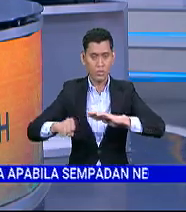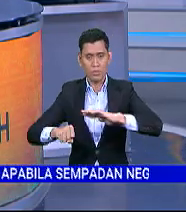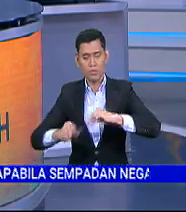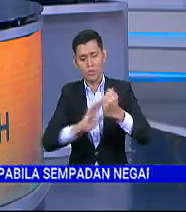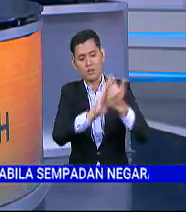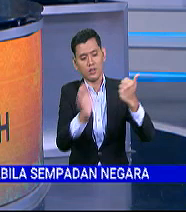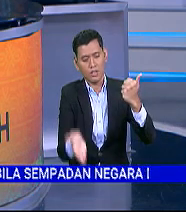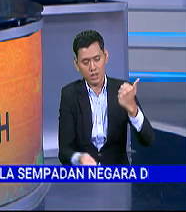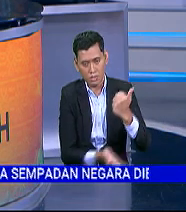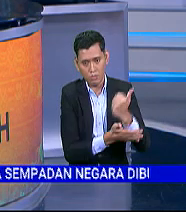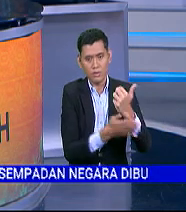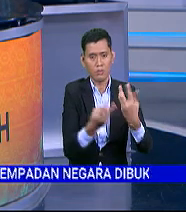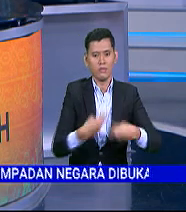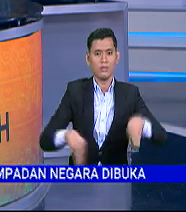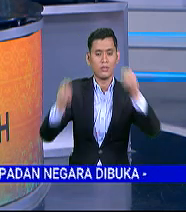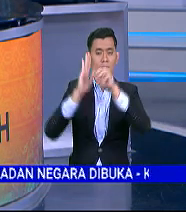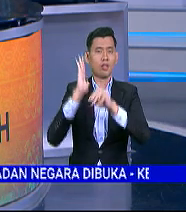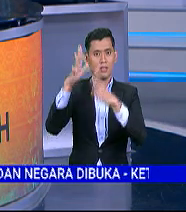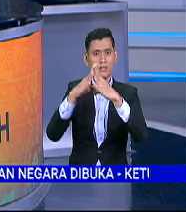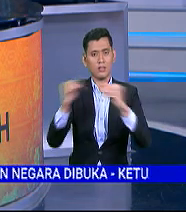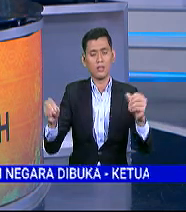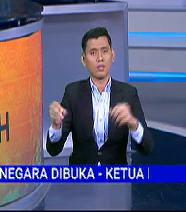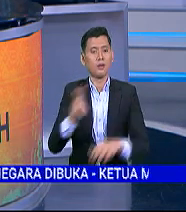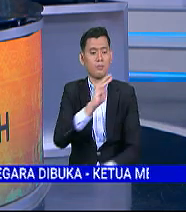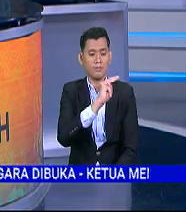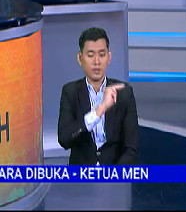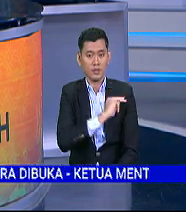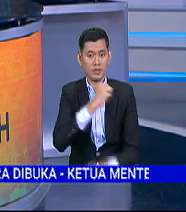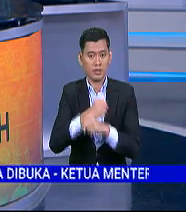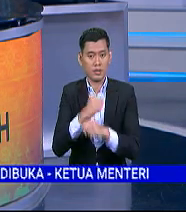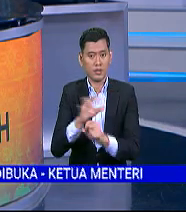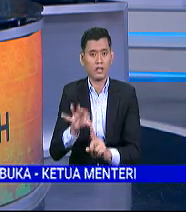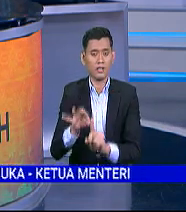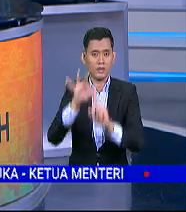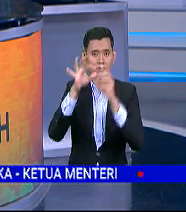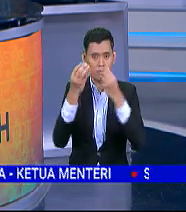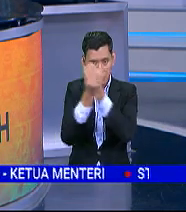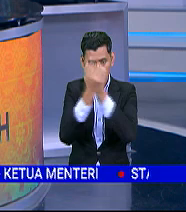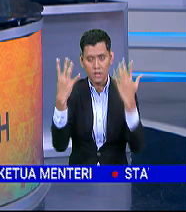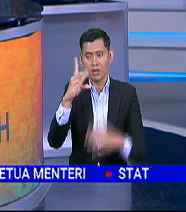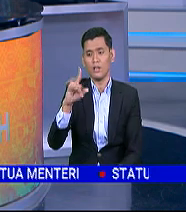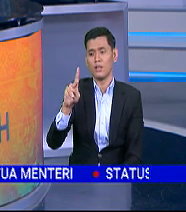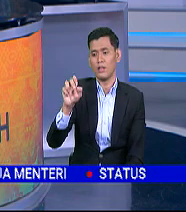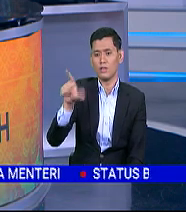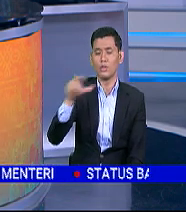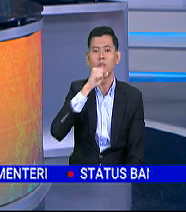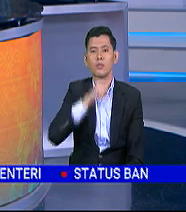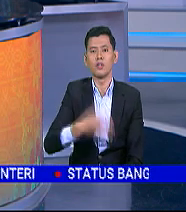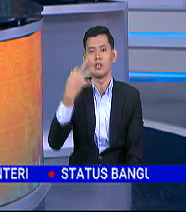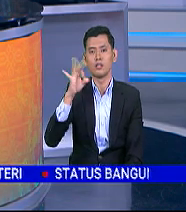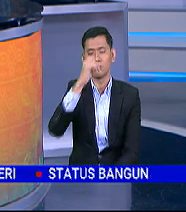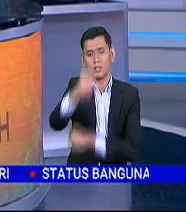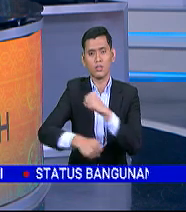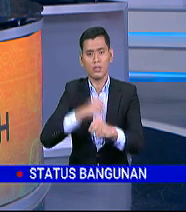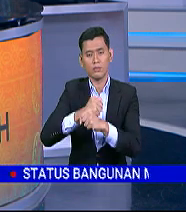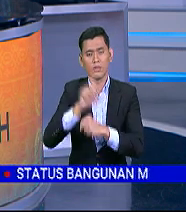hukuman. Menteri di Jabatan Perdana Menteri Tugas-Tugas Khas, Datuk Dr. Abdul Latif Ahmad berkata, Daniel Iskandar, 19 tahun, perlu dibantu